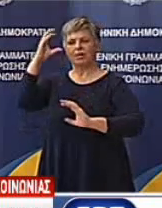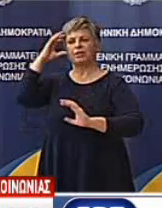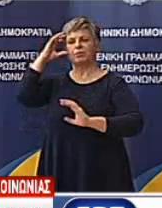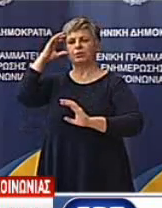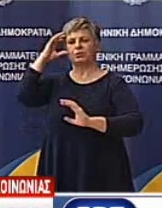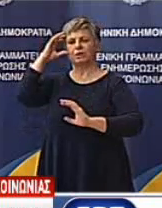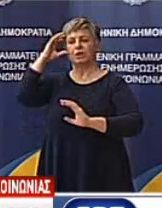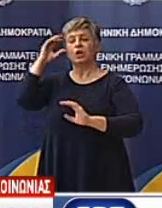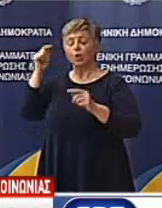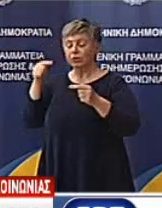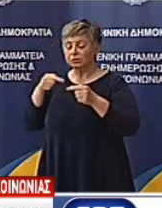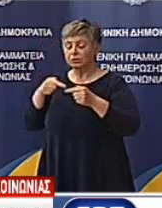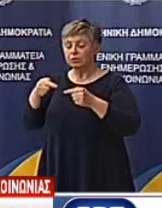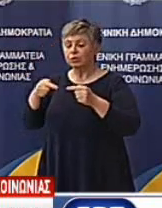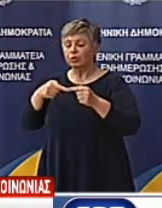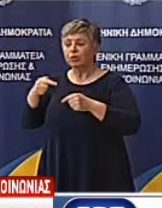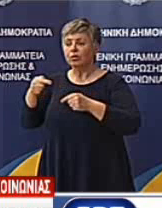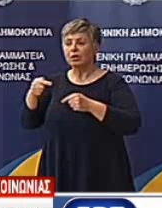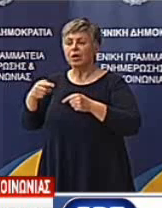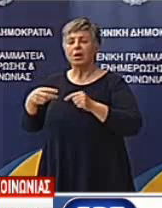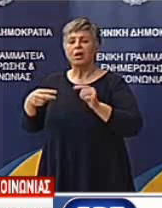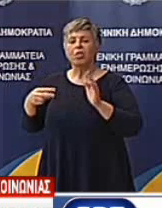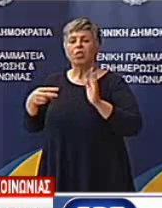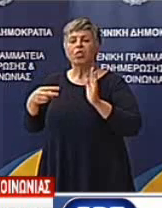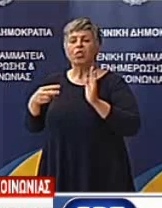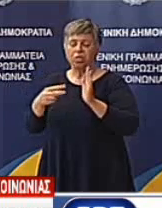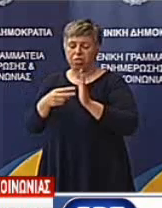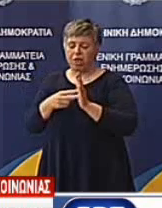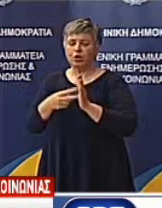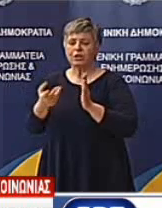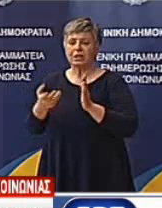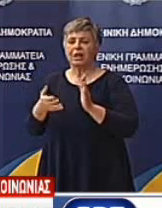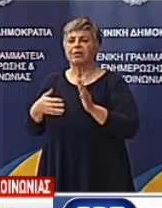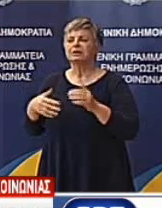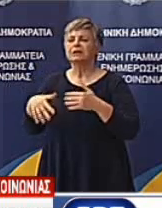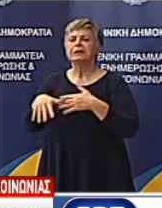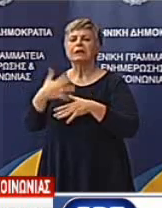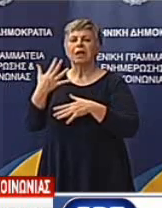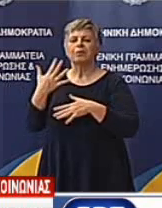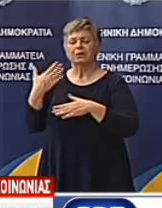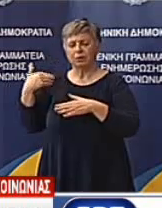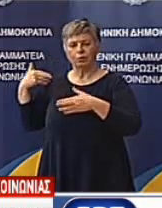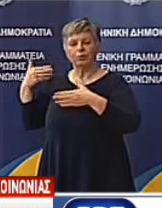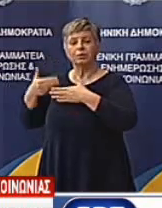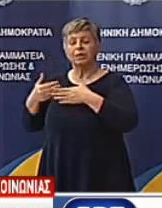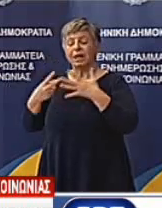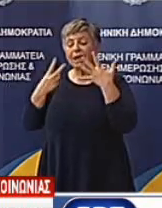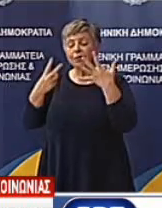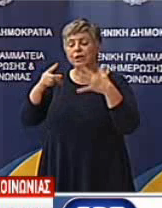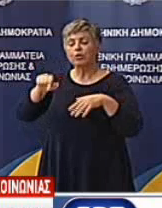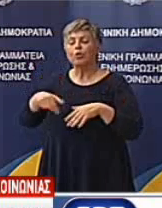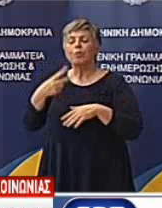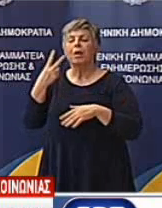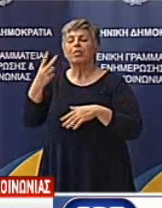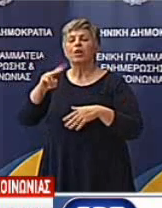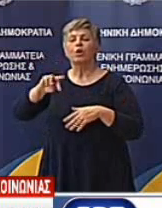τη χρονιά που συζητάμε, μόνο για, για τη χρονιά που διανύσαμε το 2015, 7,2 δις